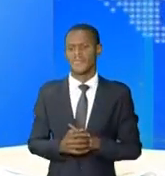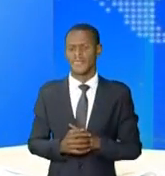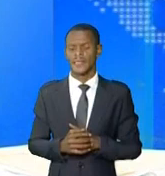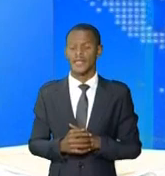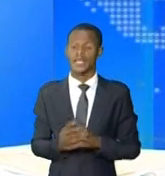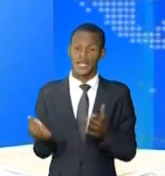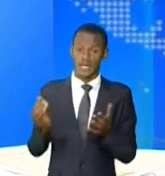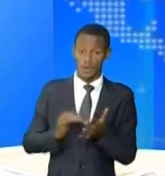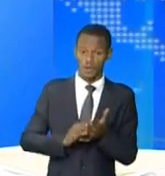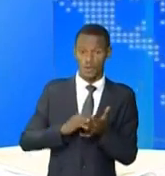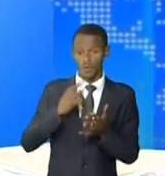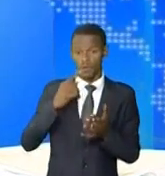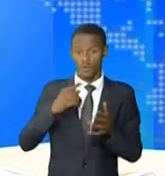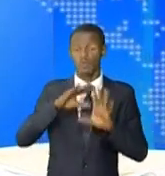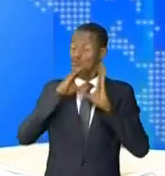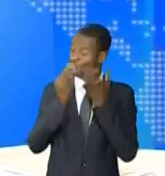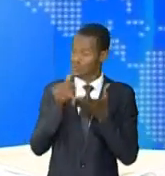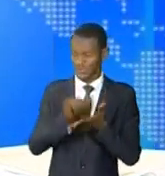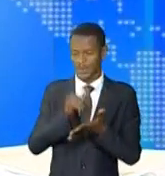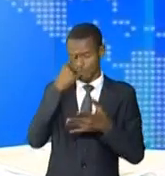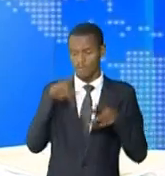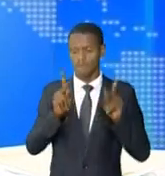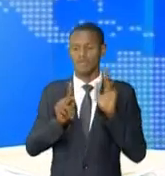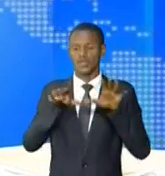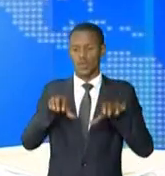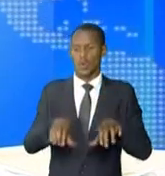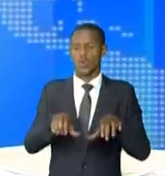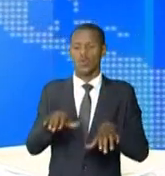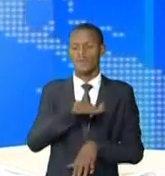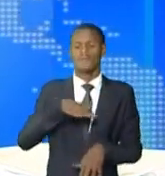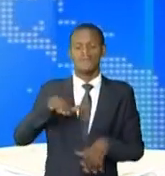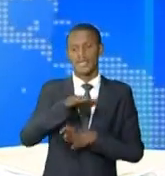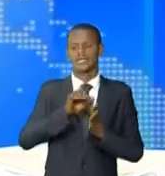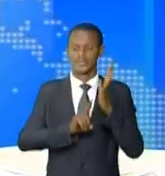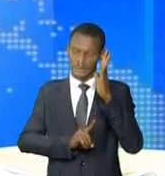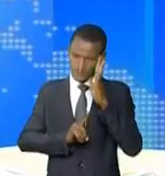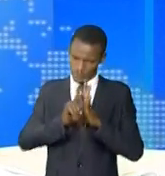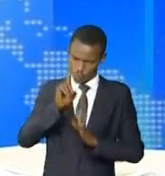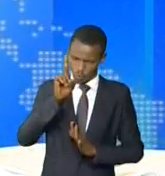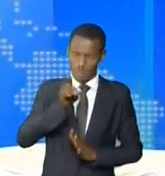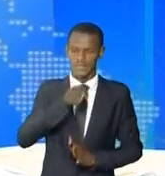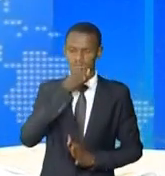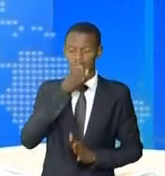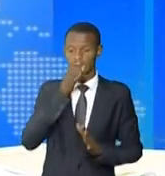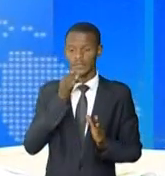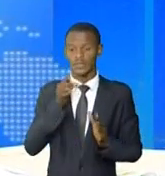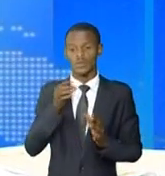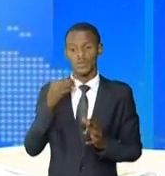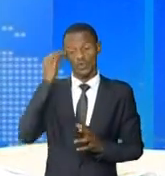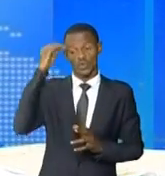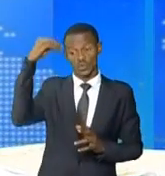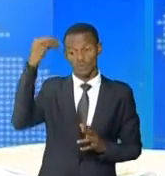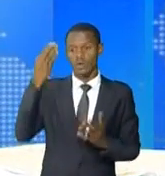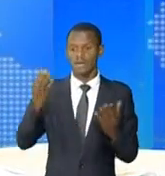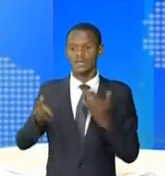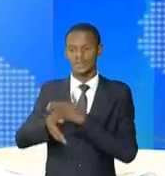Et ce, pour un développement réel et durable de notre pays, la République démocratique du Congo. Puisse l'Éternel, notre Dieu, vous